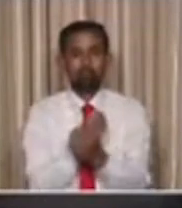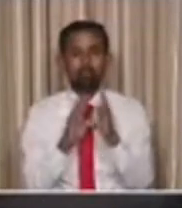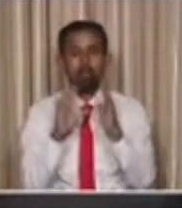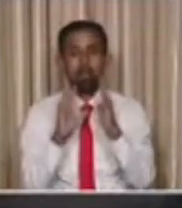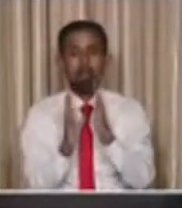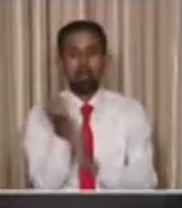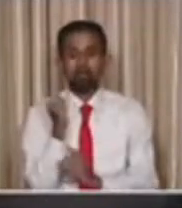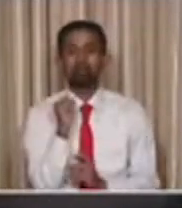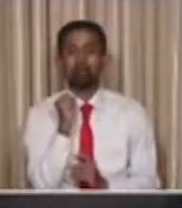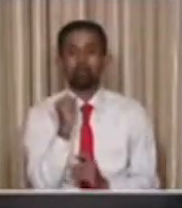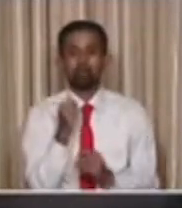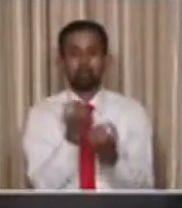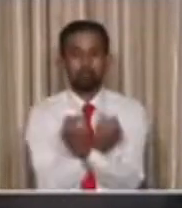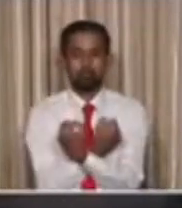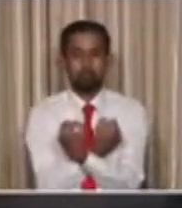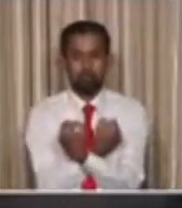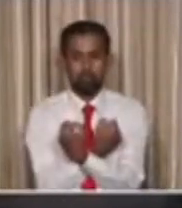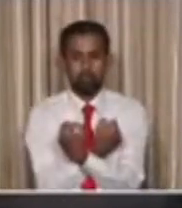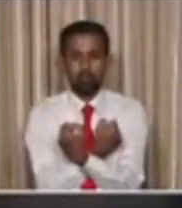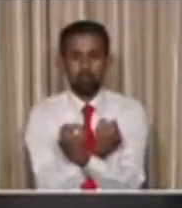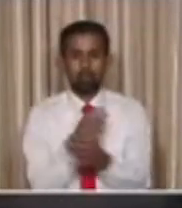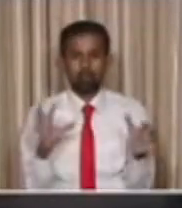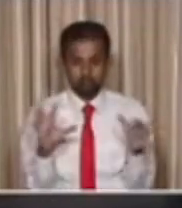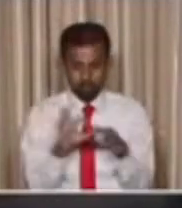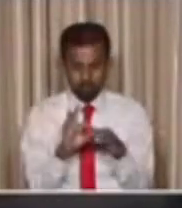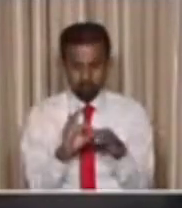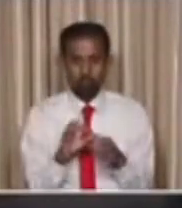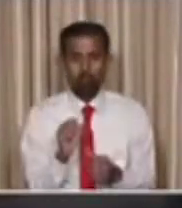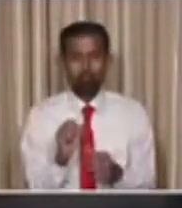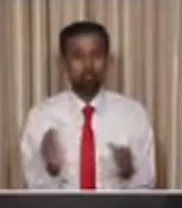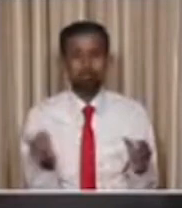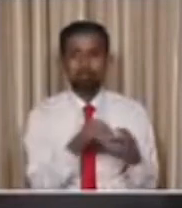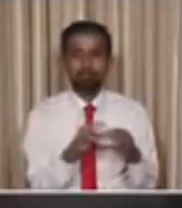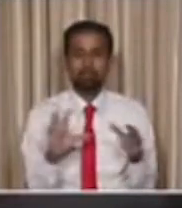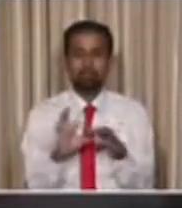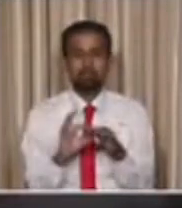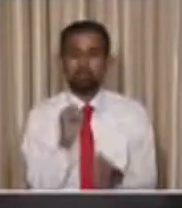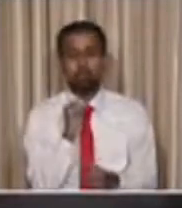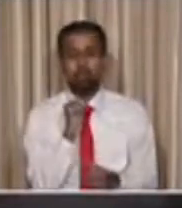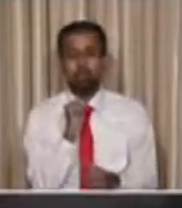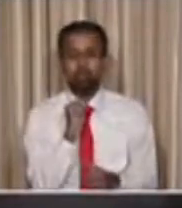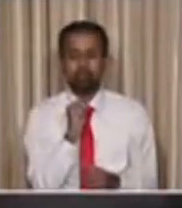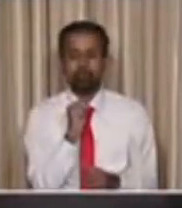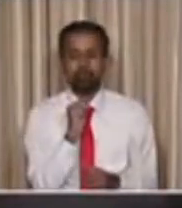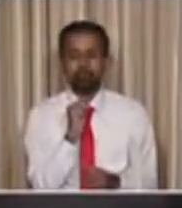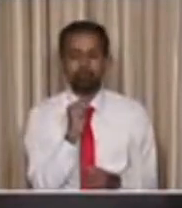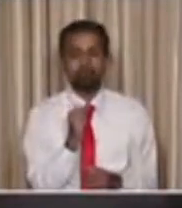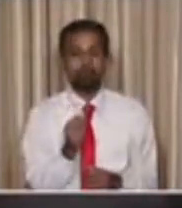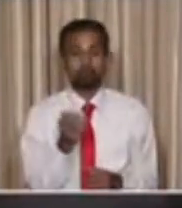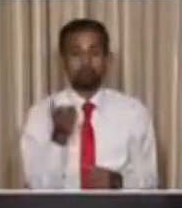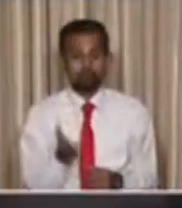අයිතිය? එමනම් පොලිසිය හා සම්බන්ධ විෂයපදයට කොහොමද මේක එකතු වෙන්නේ? එතකොට අපි කියනවා කරුණා කරලා